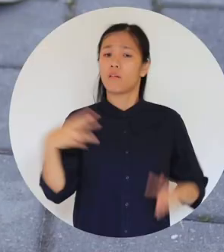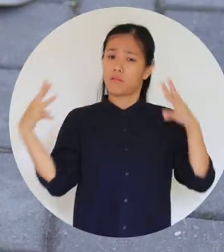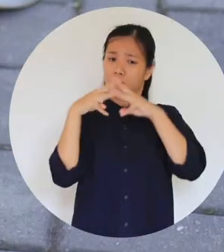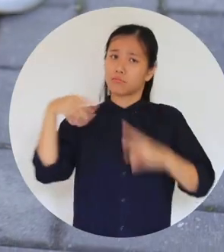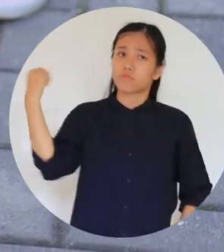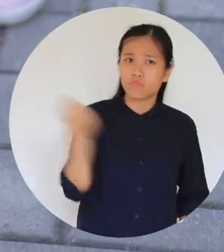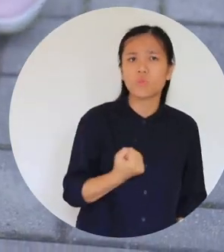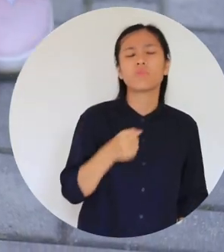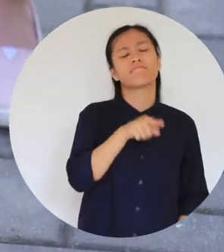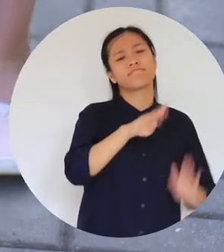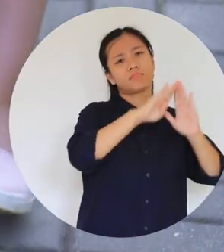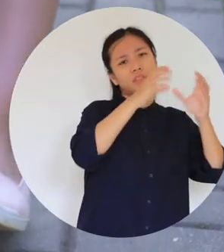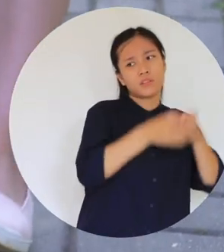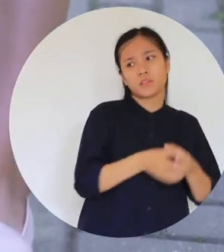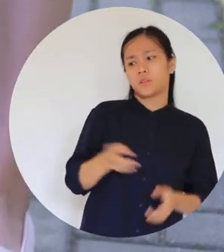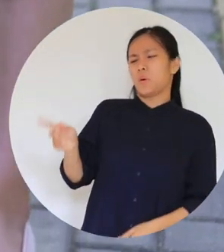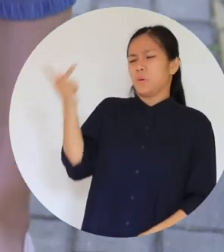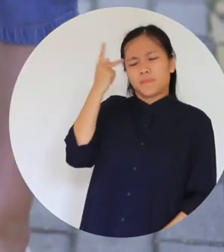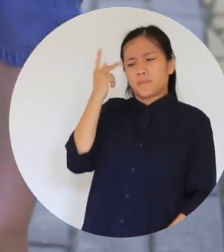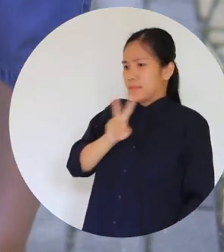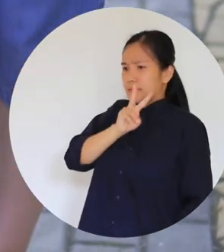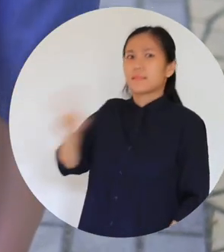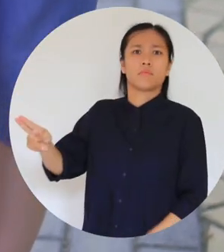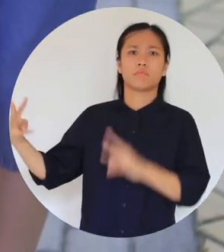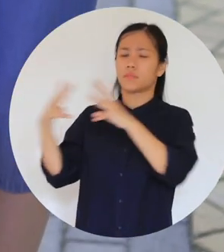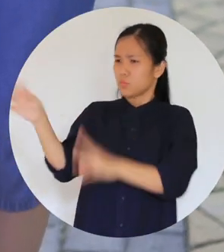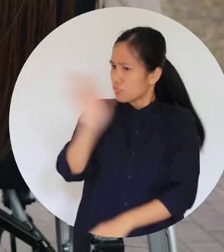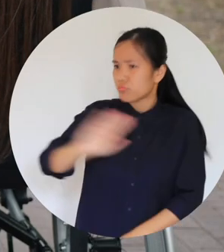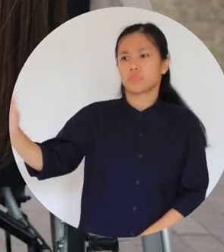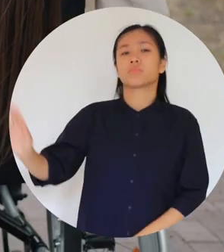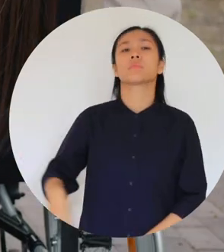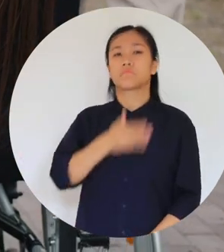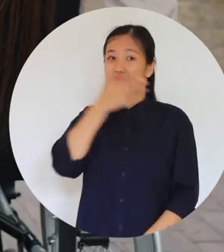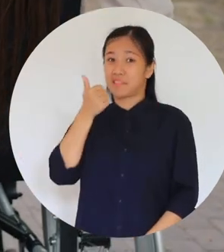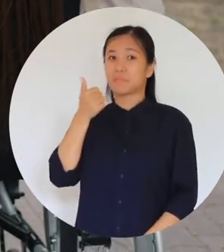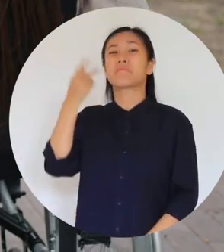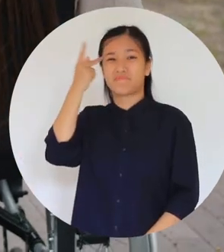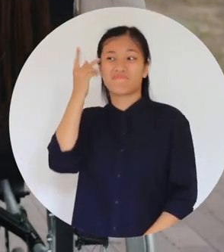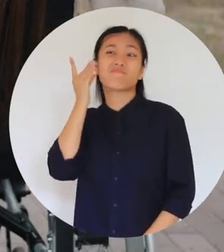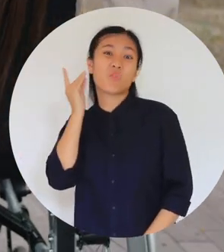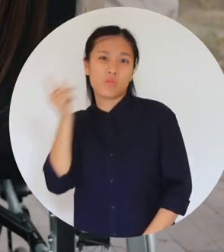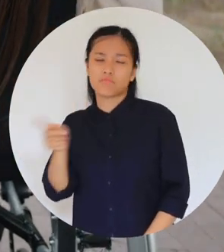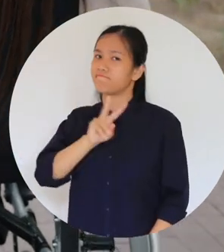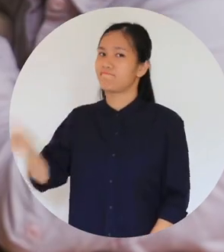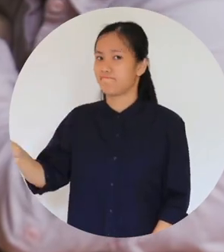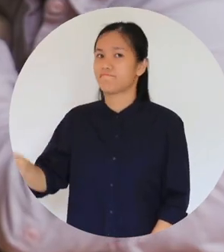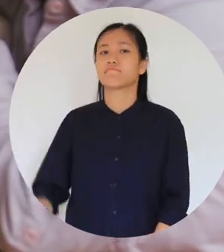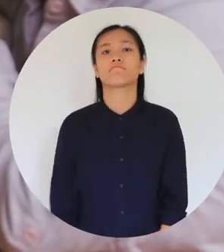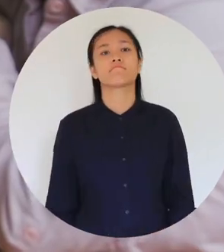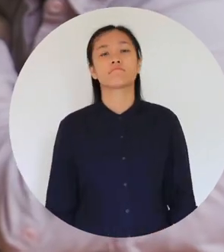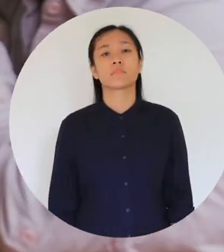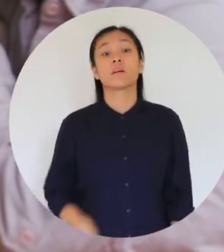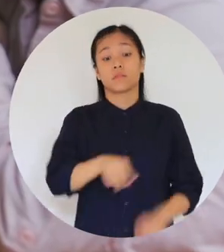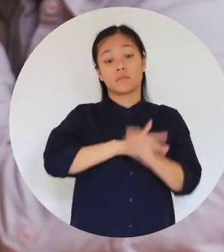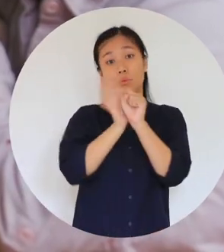hôn, nhưng chỉ vì họ khuyết tật, người chăm sóc hoàn toàn cấm cản người khuyết tật, đặc biệt phụ nữ khuyết tật kết hôn. Ngoài giai đoạn